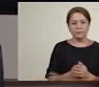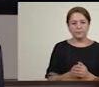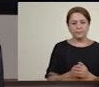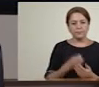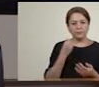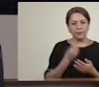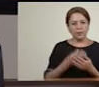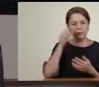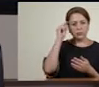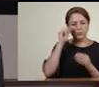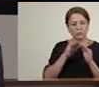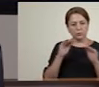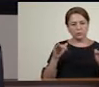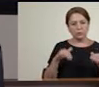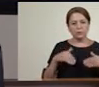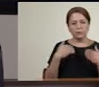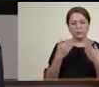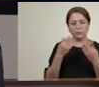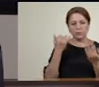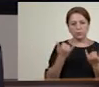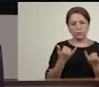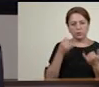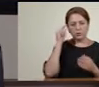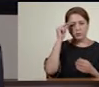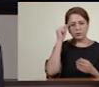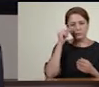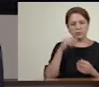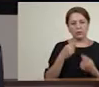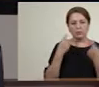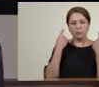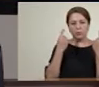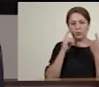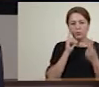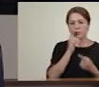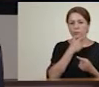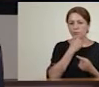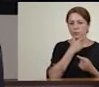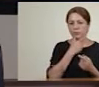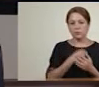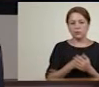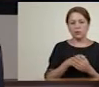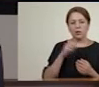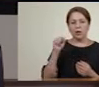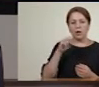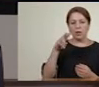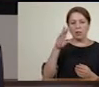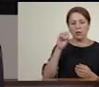Aziz o'quvchilar, mana bugungi darsimizda buyuk bobo kalonimiz,